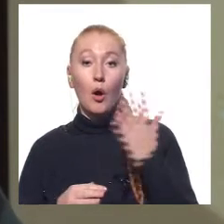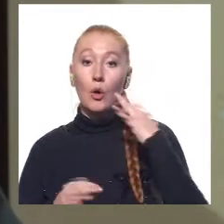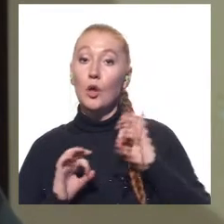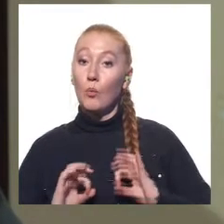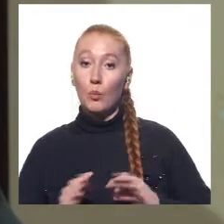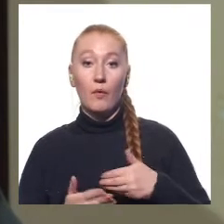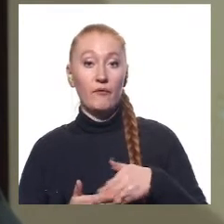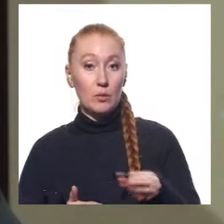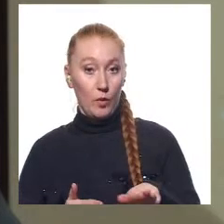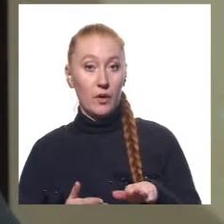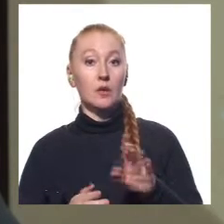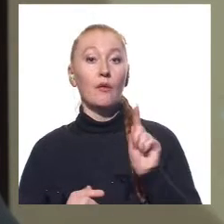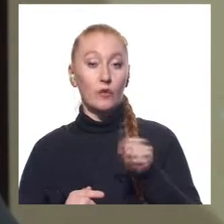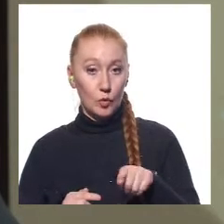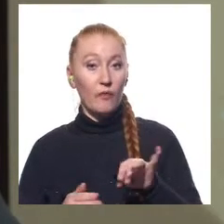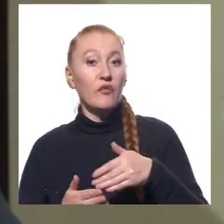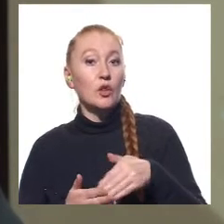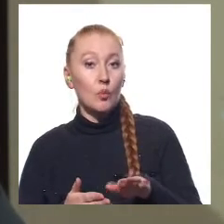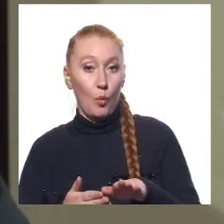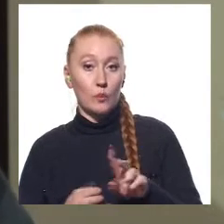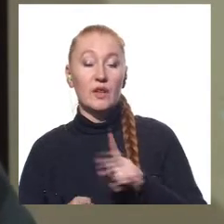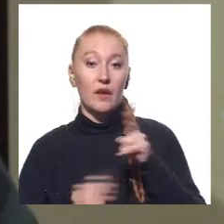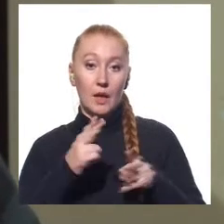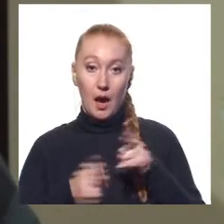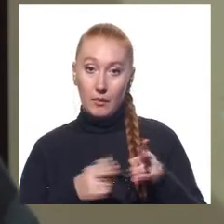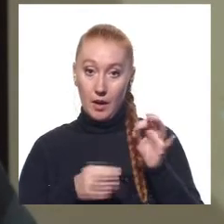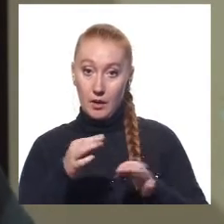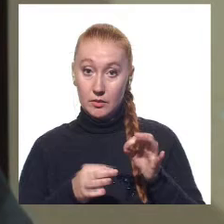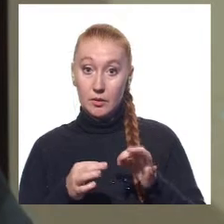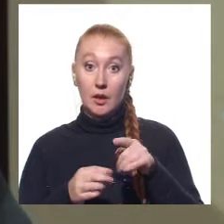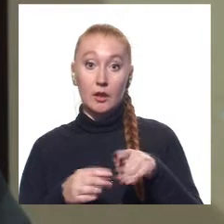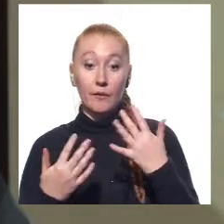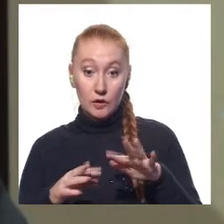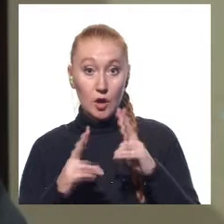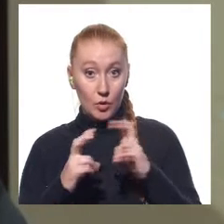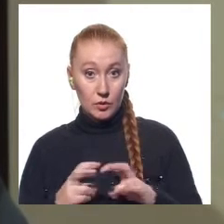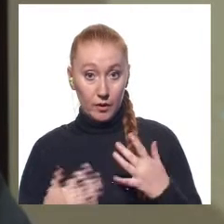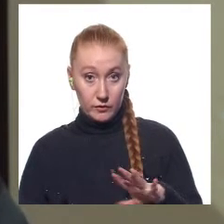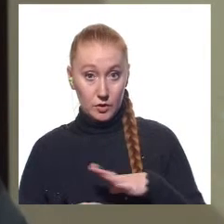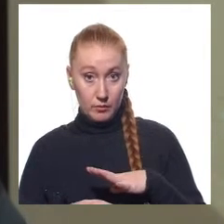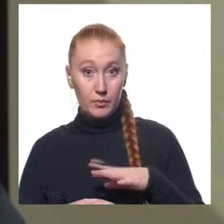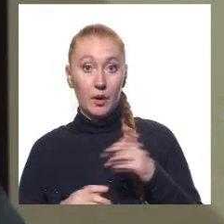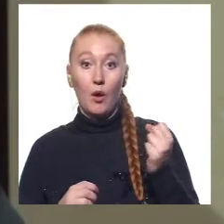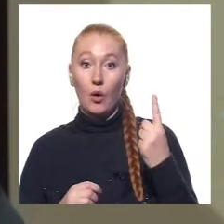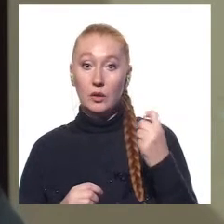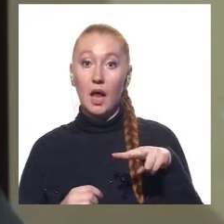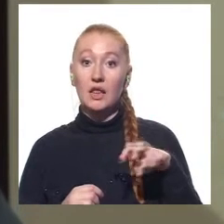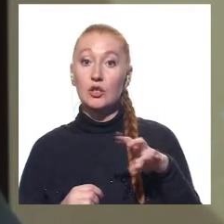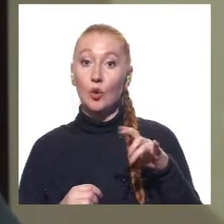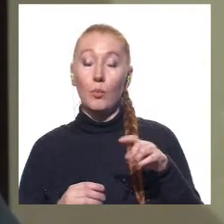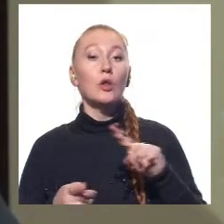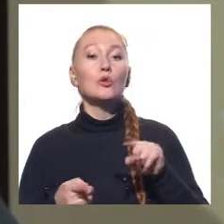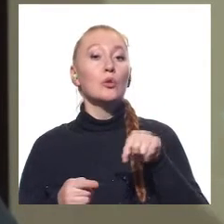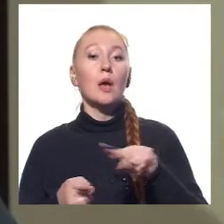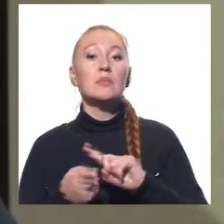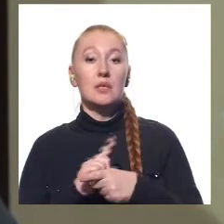прокурор відмовляється, в тому числі, відмовитись від апеляції, ти ж вже ж розглянув, вибачте, як я вам вказував 11 листопада щодо